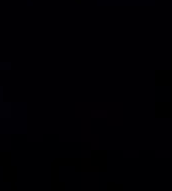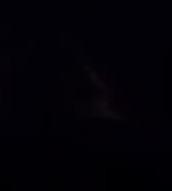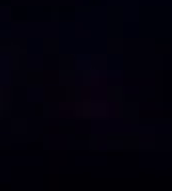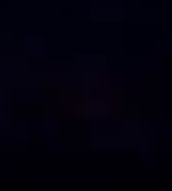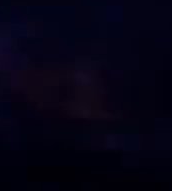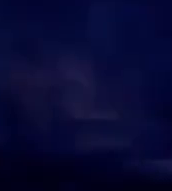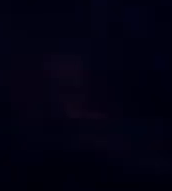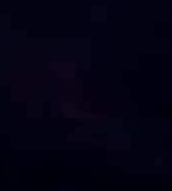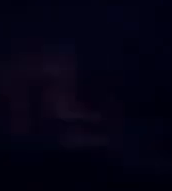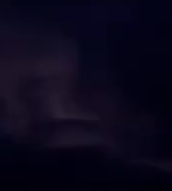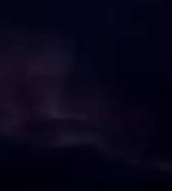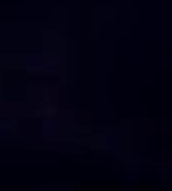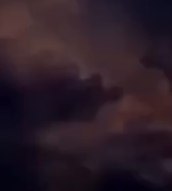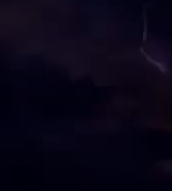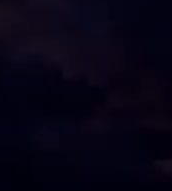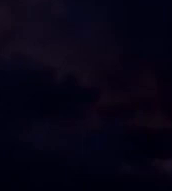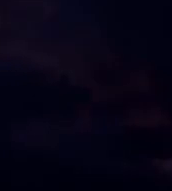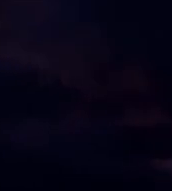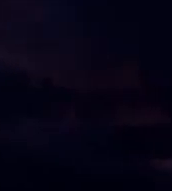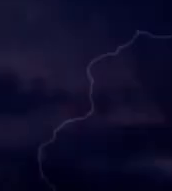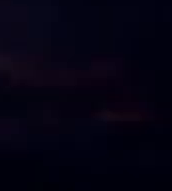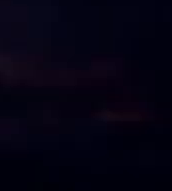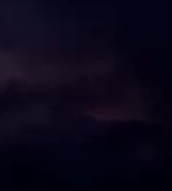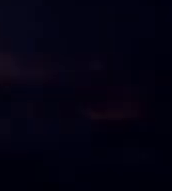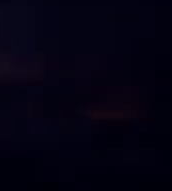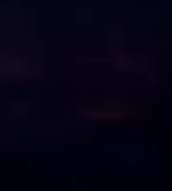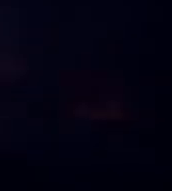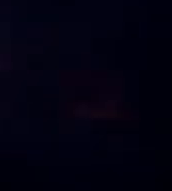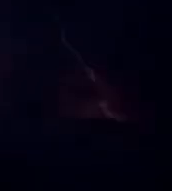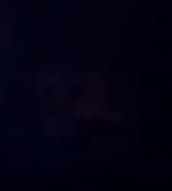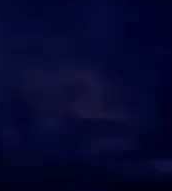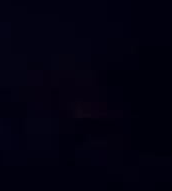වාරණයෙන් තොර අපක්ෂපාති වාර්තාකරණය.